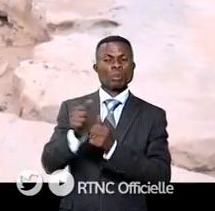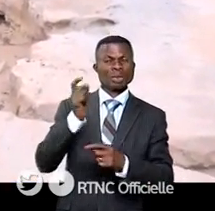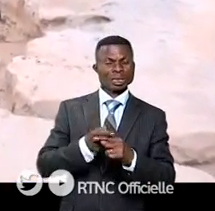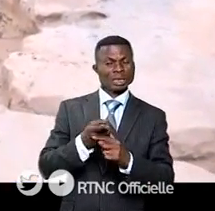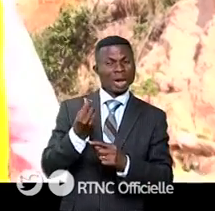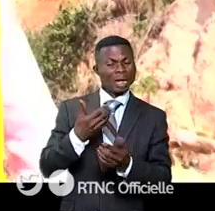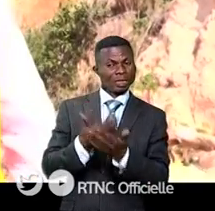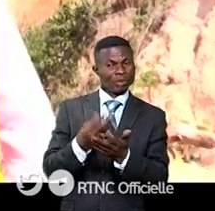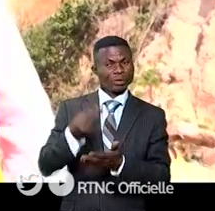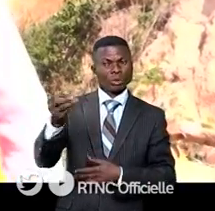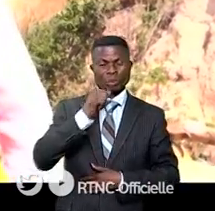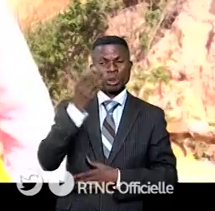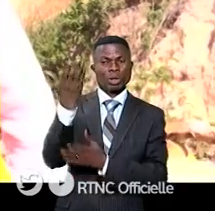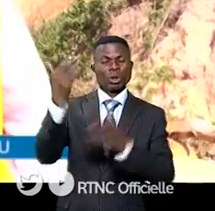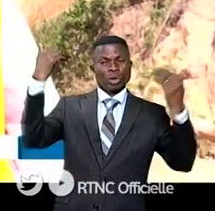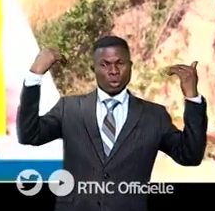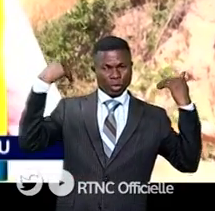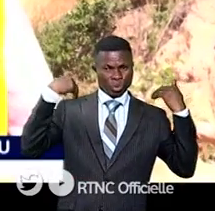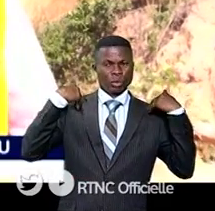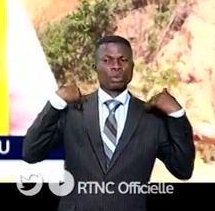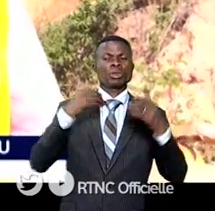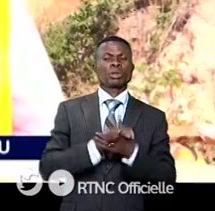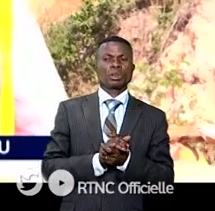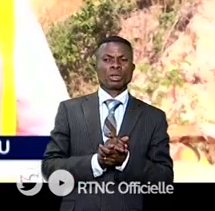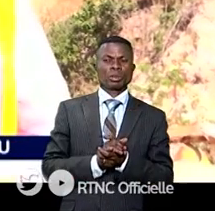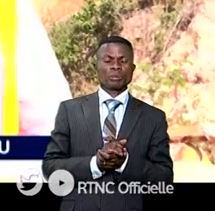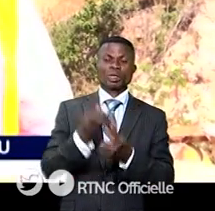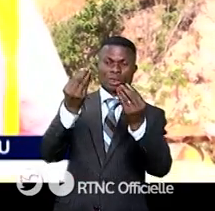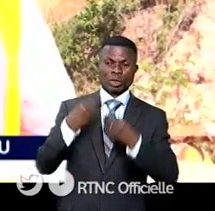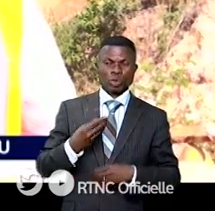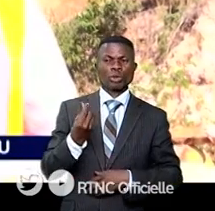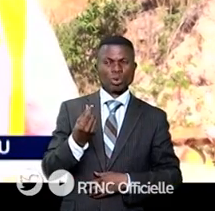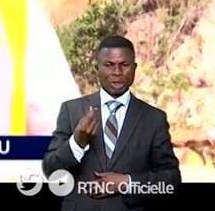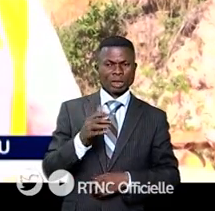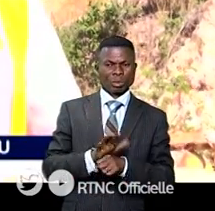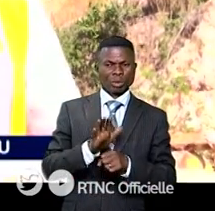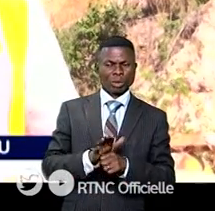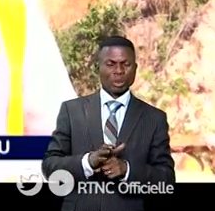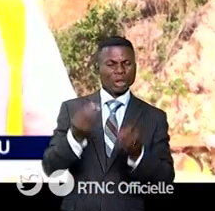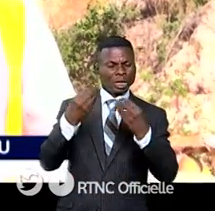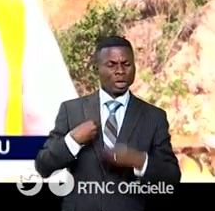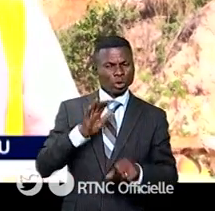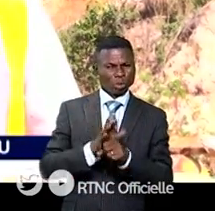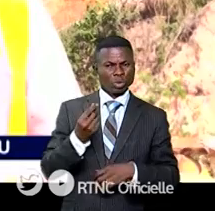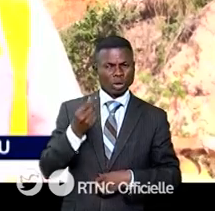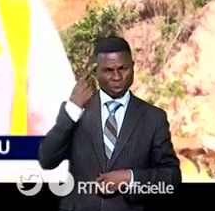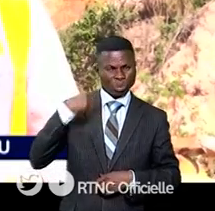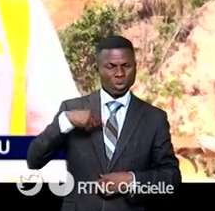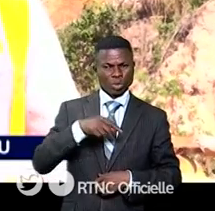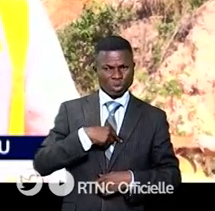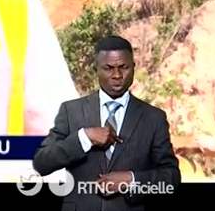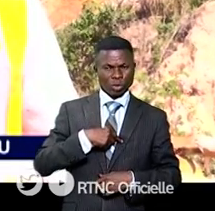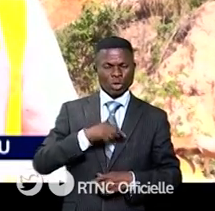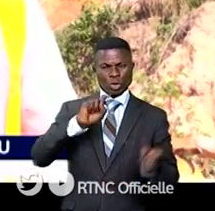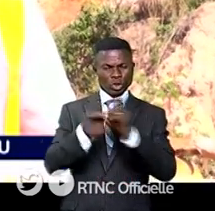pas. Nous demandons aux autorités de nous financer, de mettre les moyens pour que nous puissions dévier cette